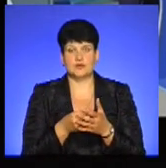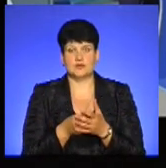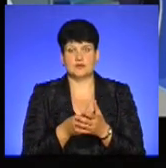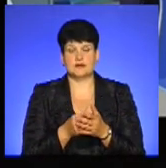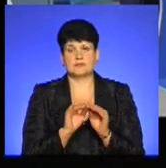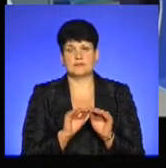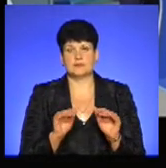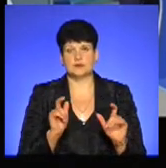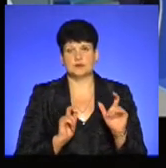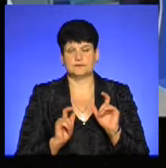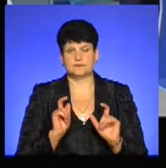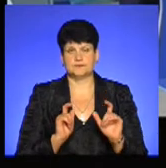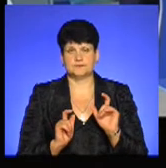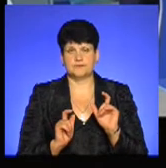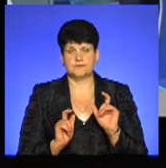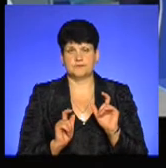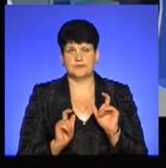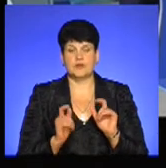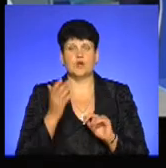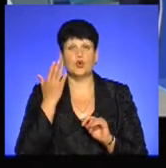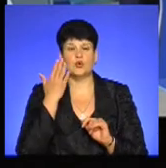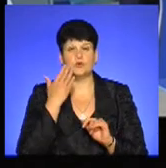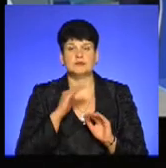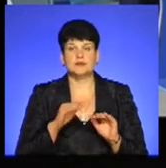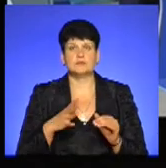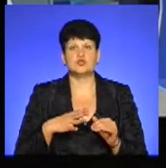учнів та студентів. Коли абітурієнтам очікувати